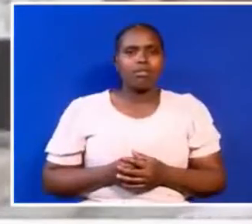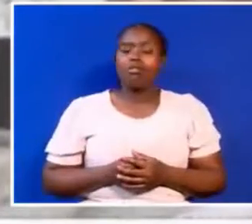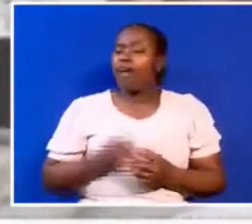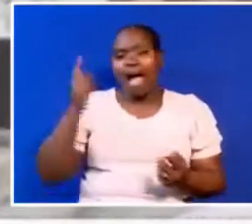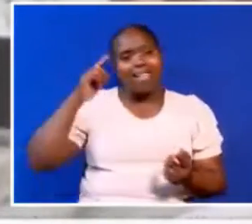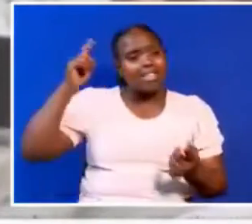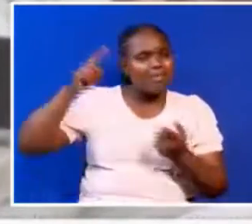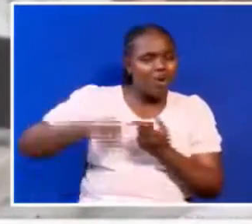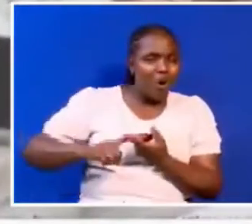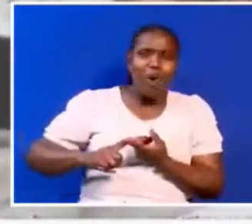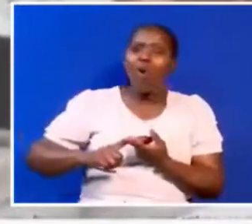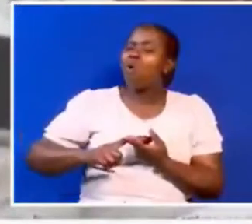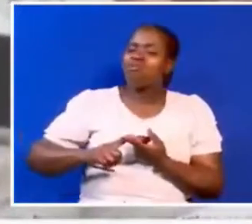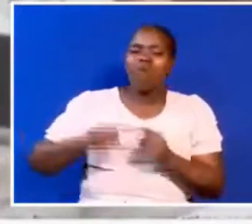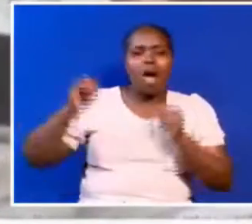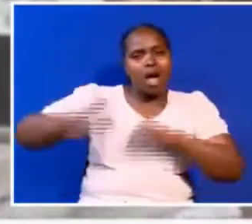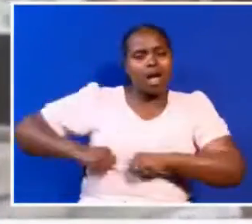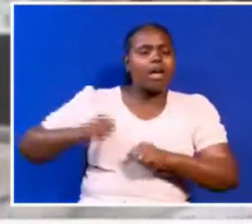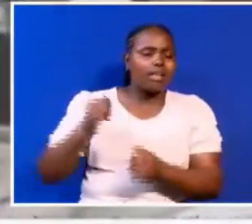Azimio!